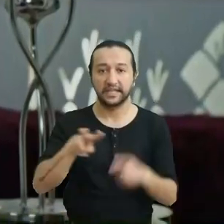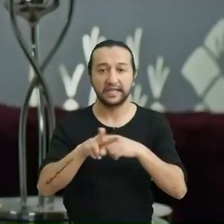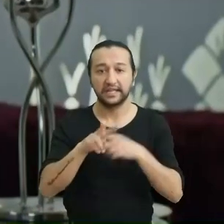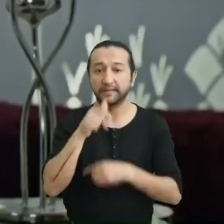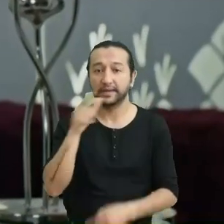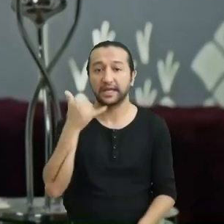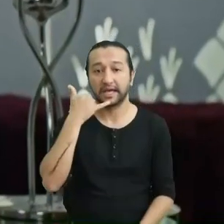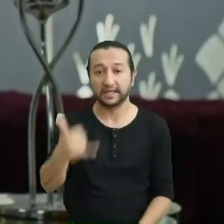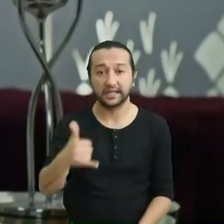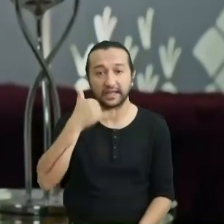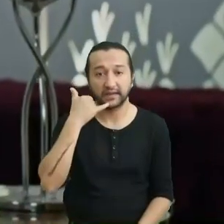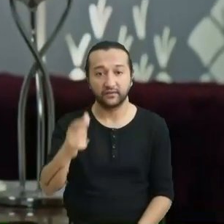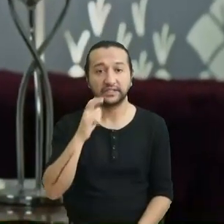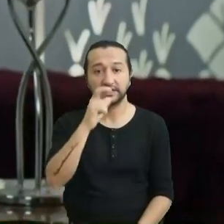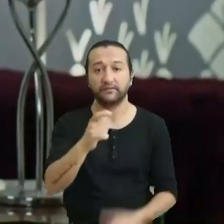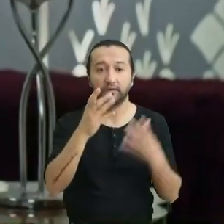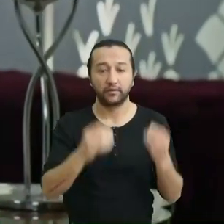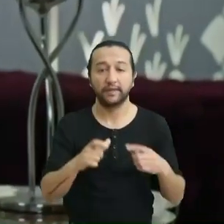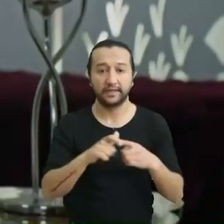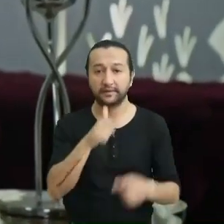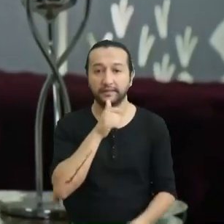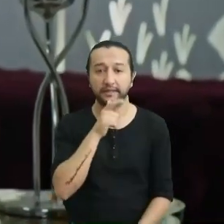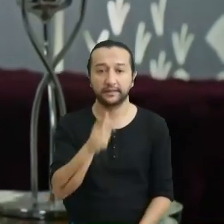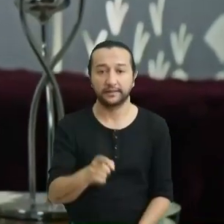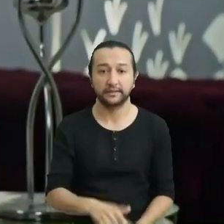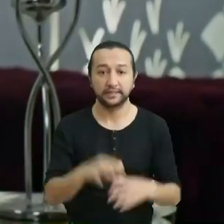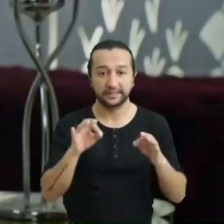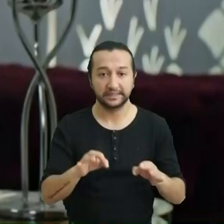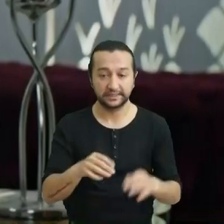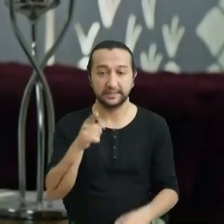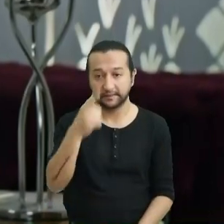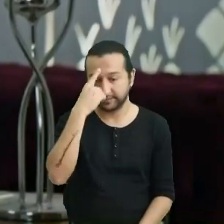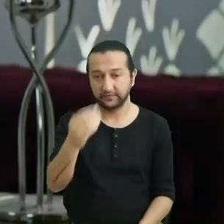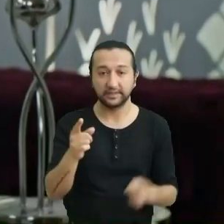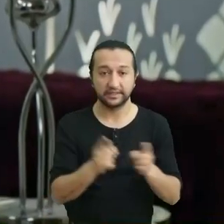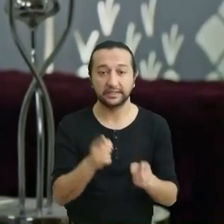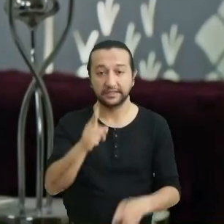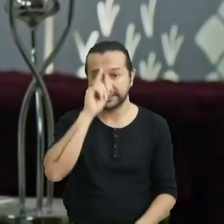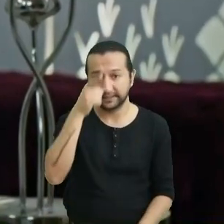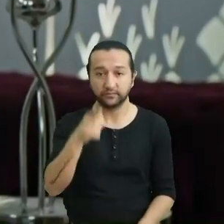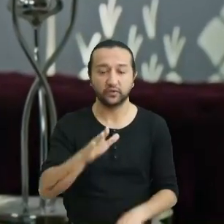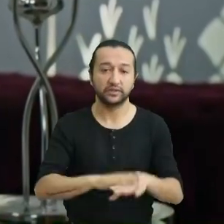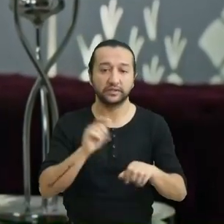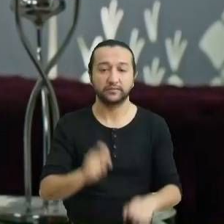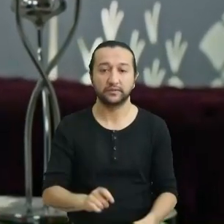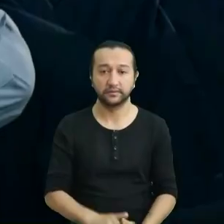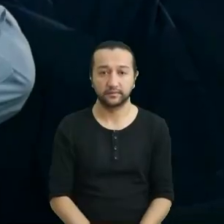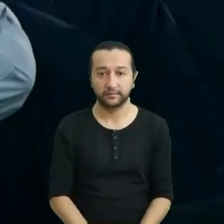Bey aradığında telefonlarınıza cevap verin Ender Bey. Şimdilik sadece bu.